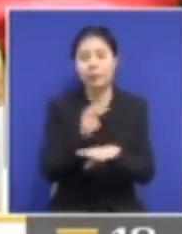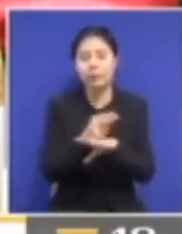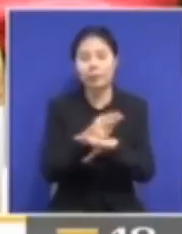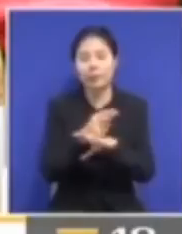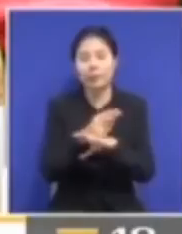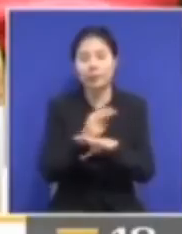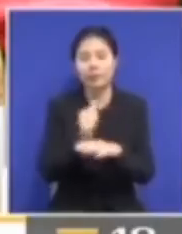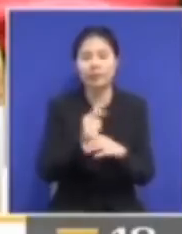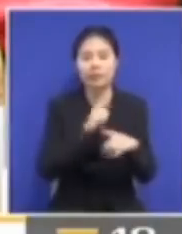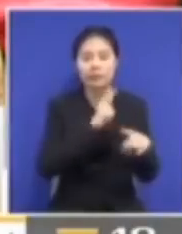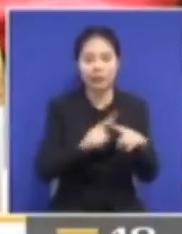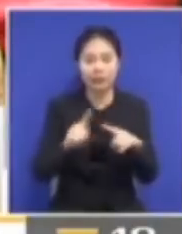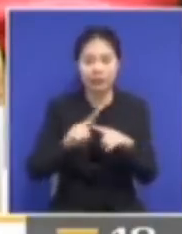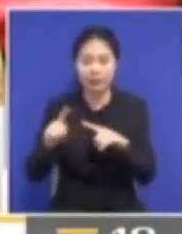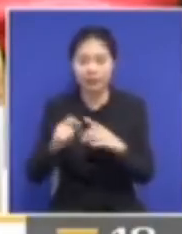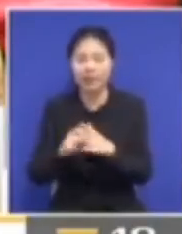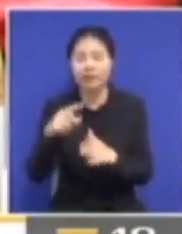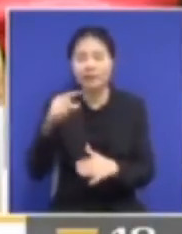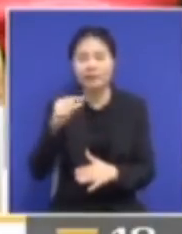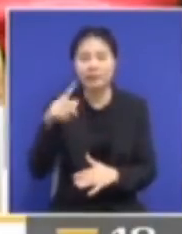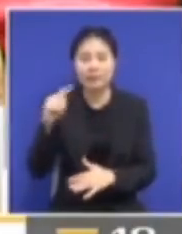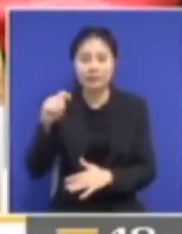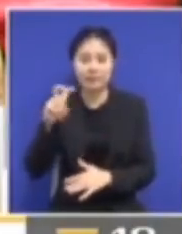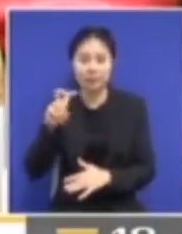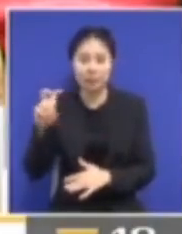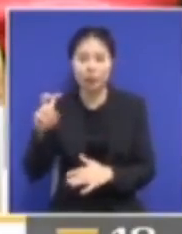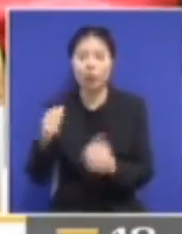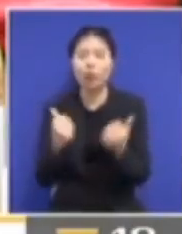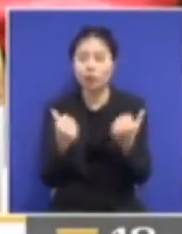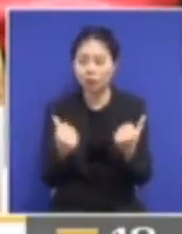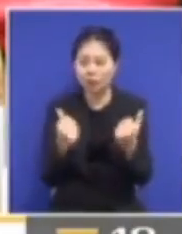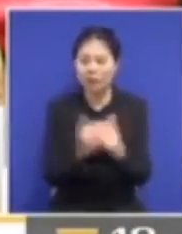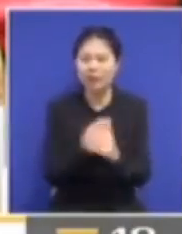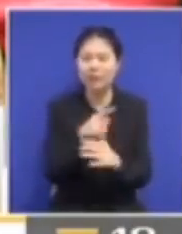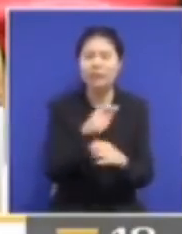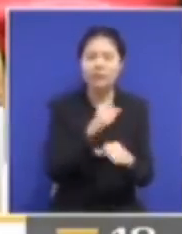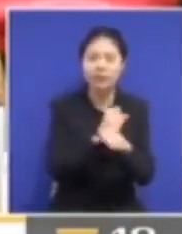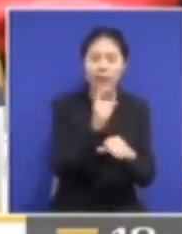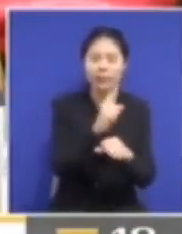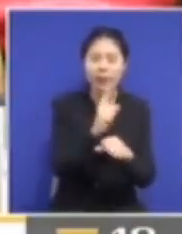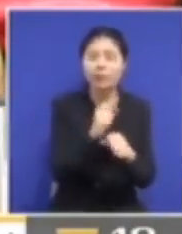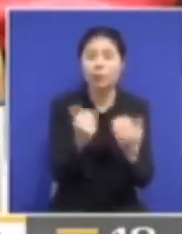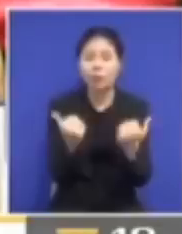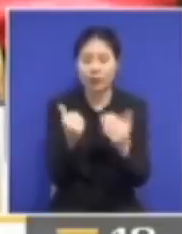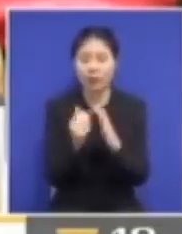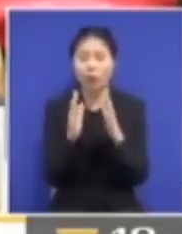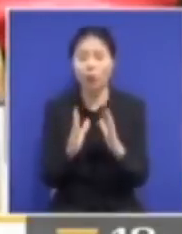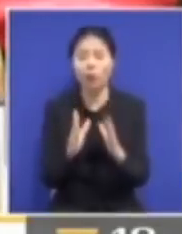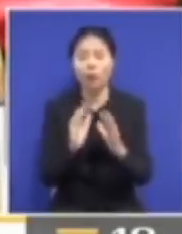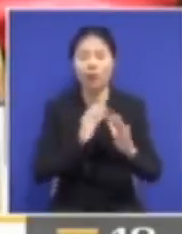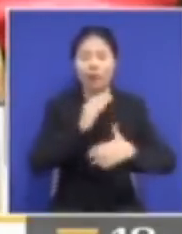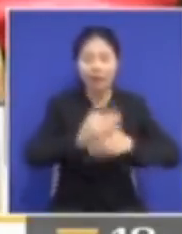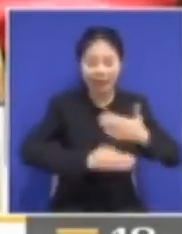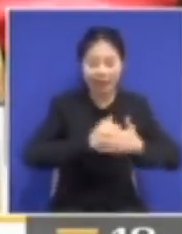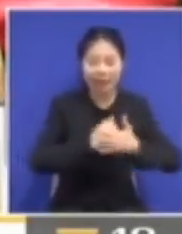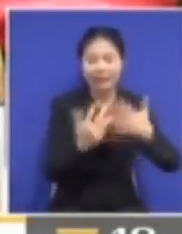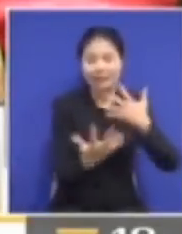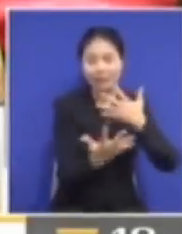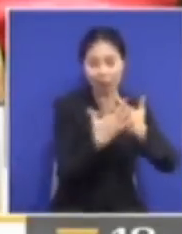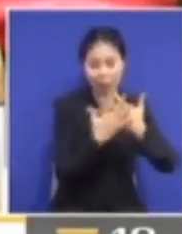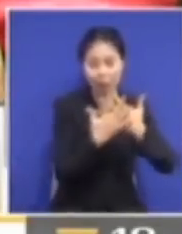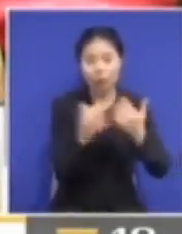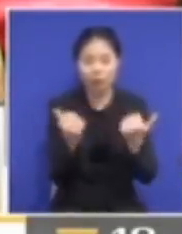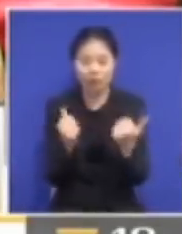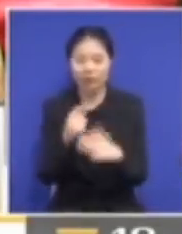ะครับไปถึงไหนแล้วประเทศอังกฤษไอ้คนขายมันติดคุกไปแล้วประเทศไทยเรื่องมันไปถึง